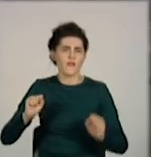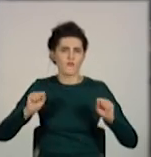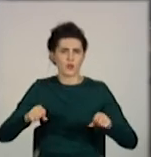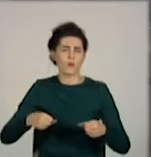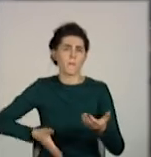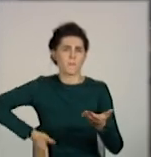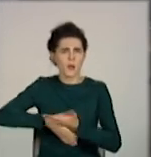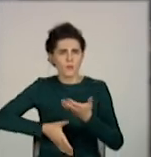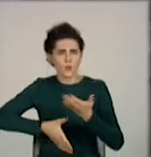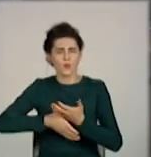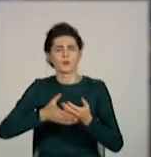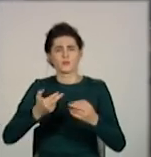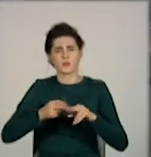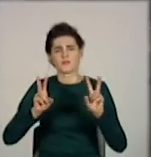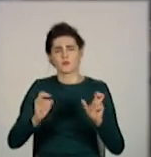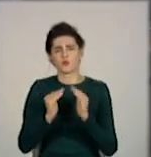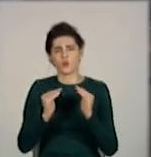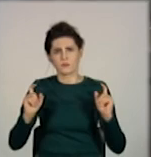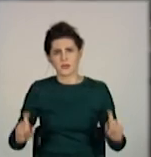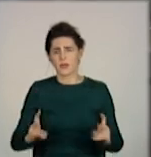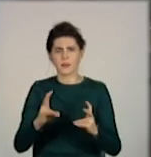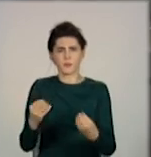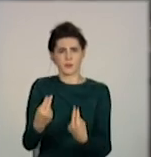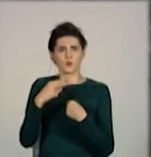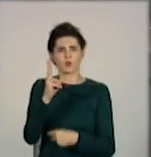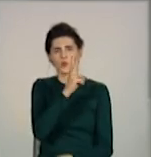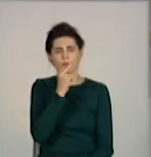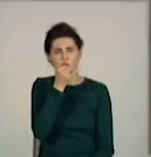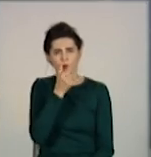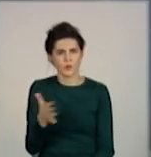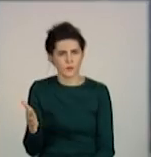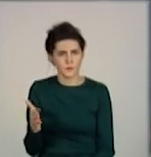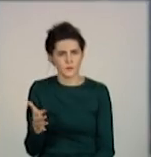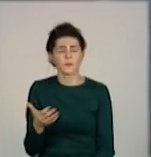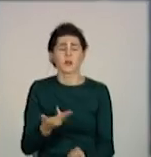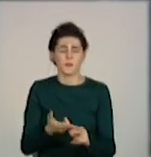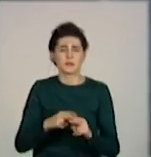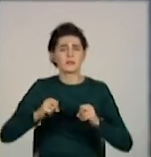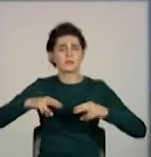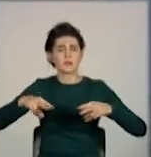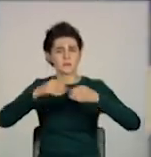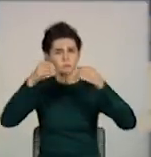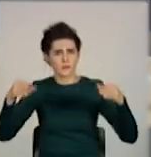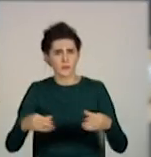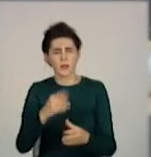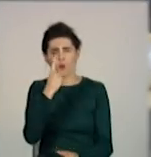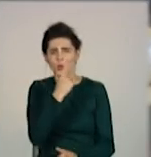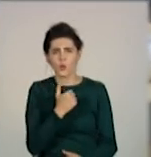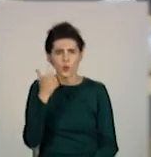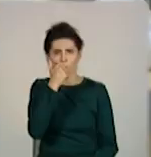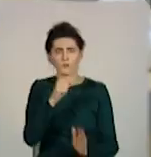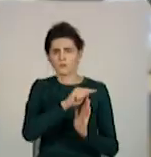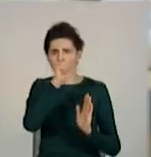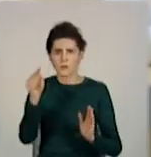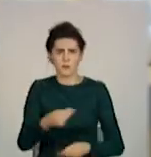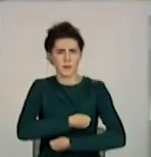цю допомогу, не виїжджаючи до нашого районного центру. Завдяки таким кейсам за рік на Донеччині надали